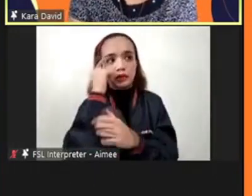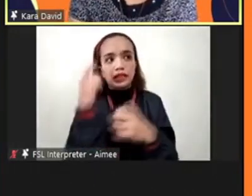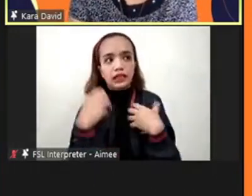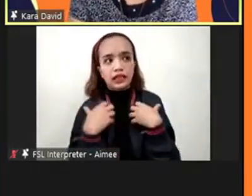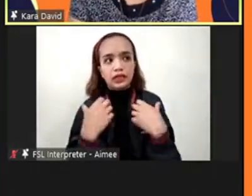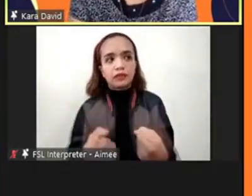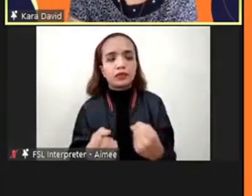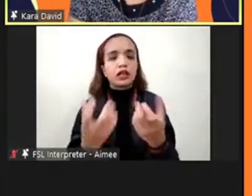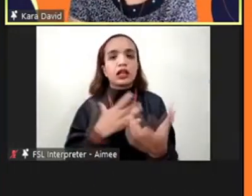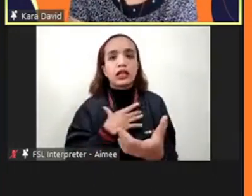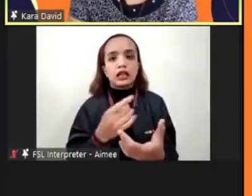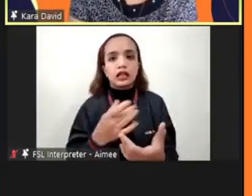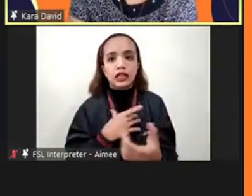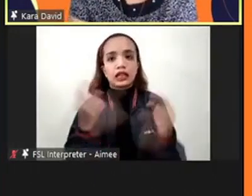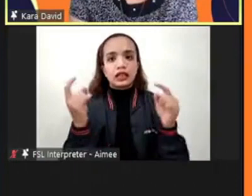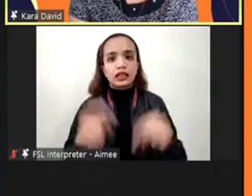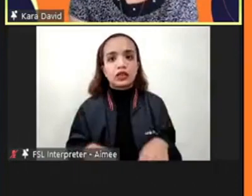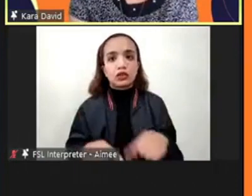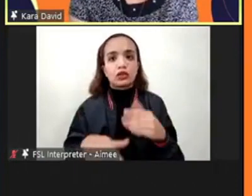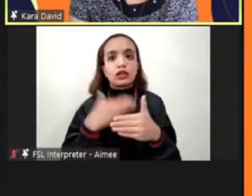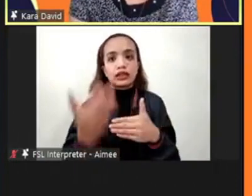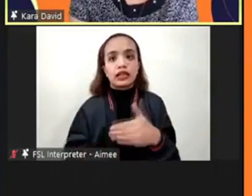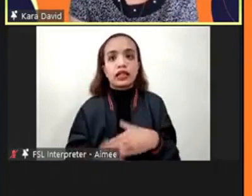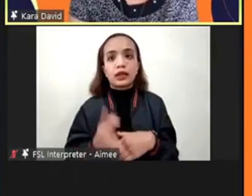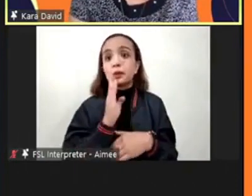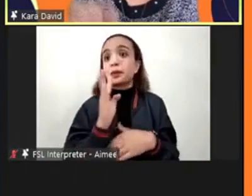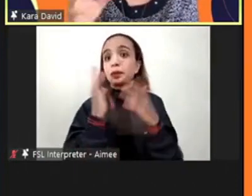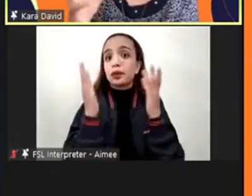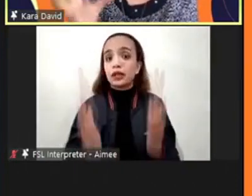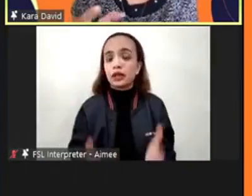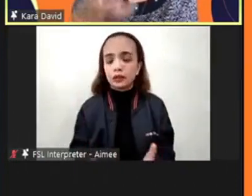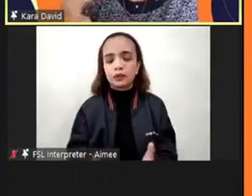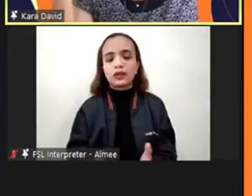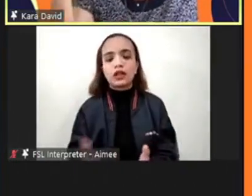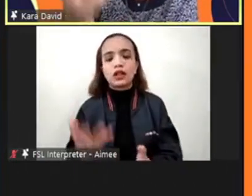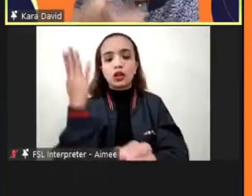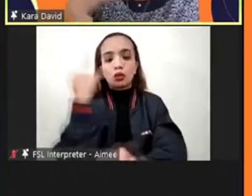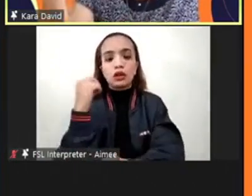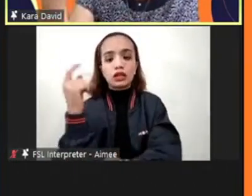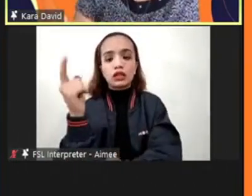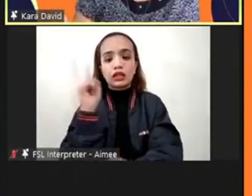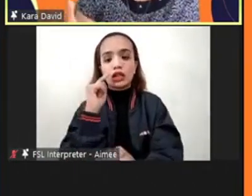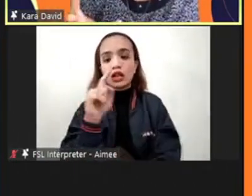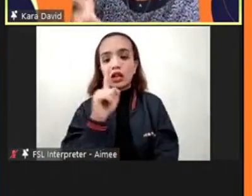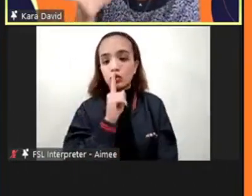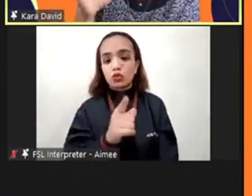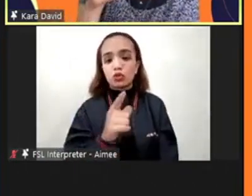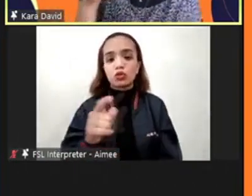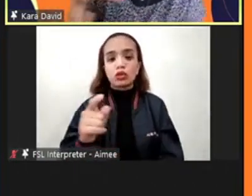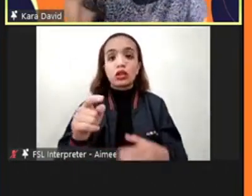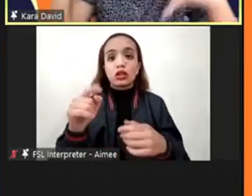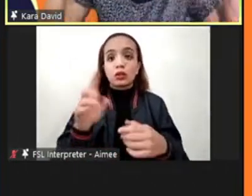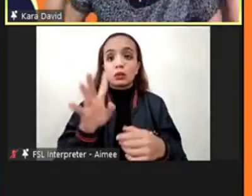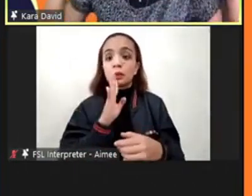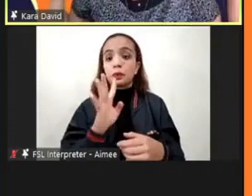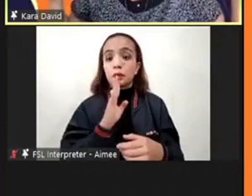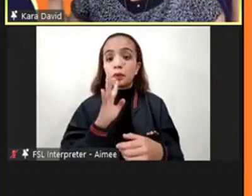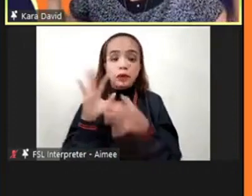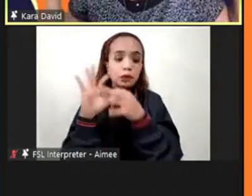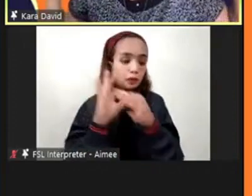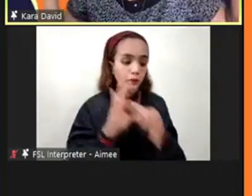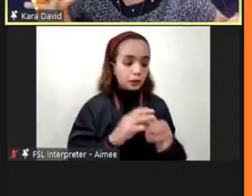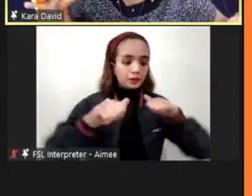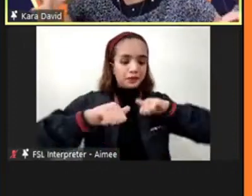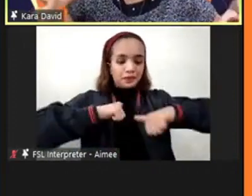ating susunod na speaker, kasi talagang she puts her words into action. Yung hindi lang yung kanyang